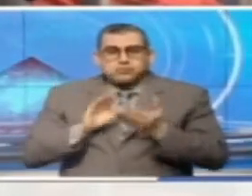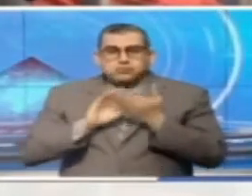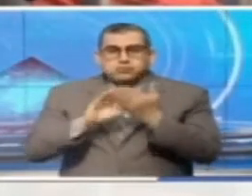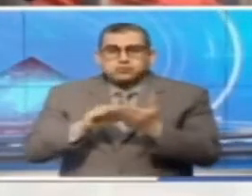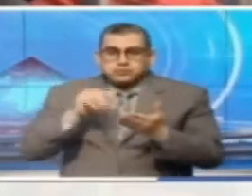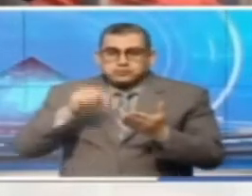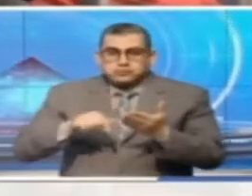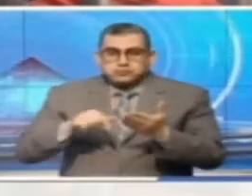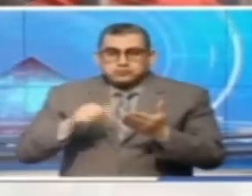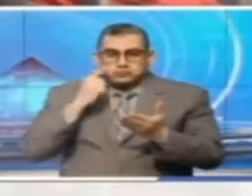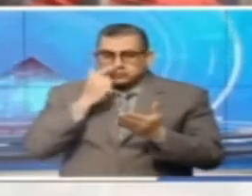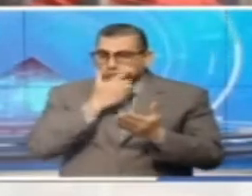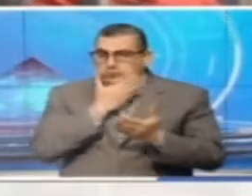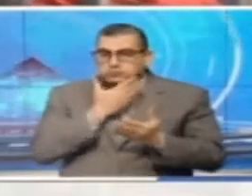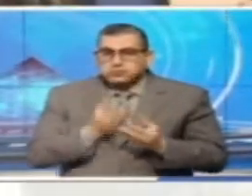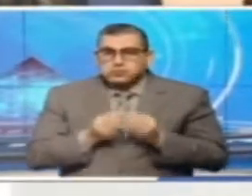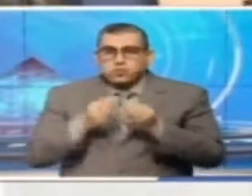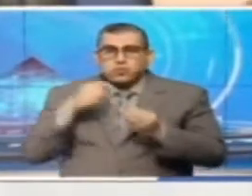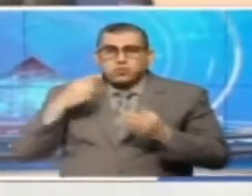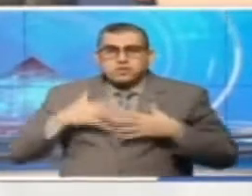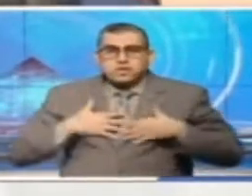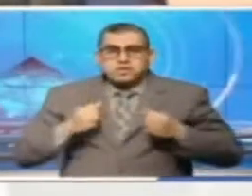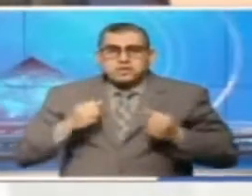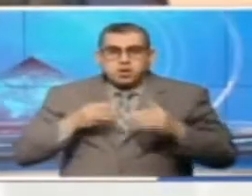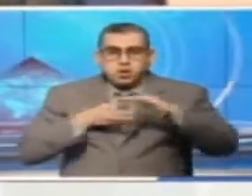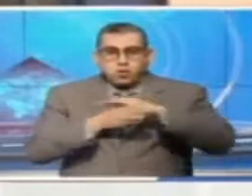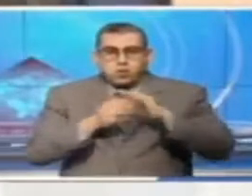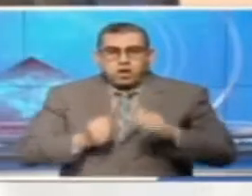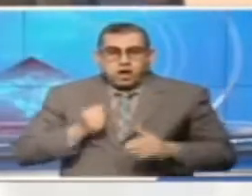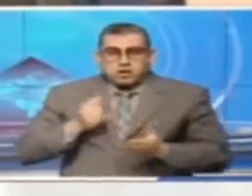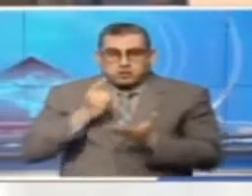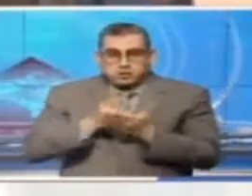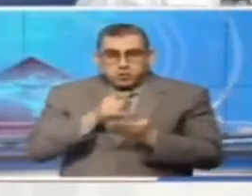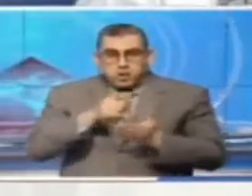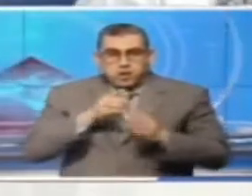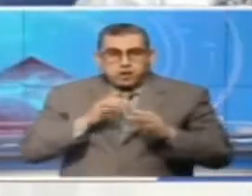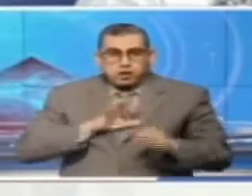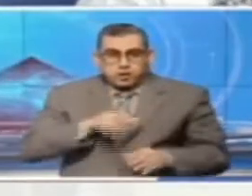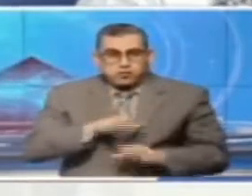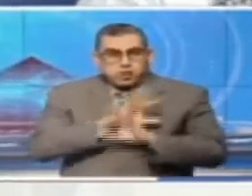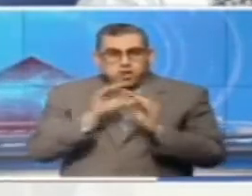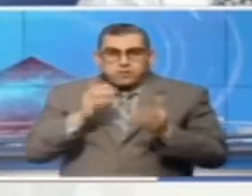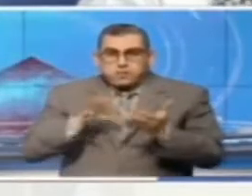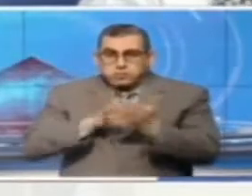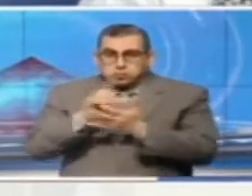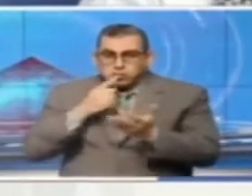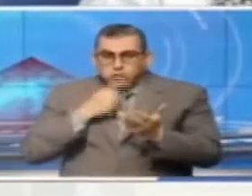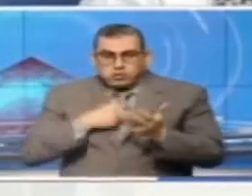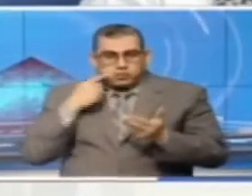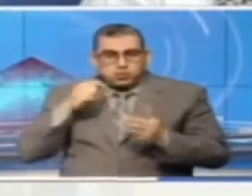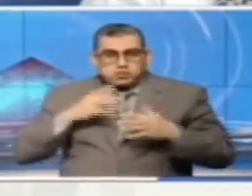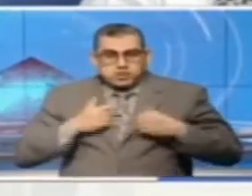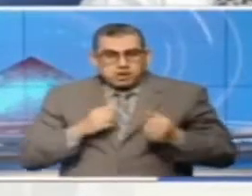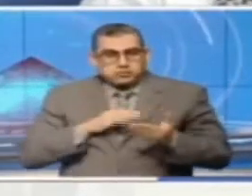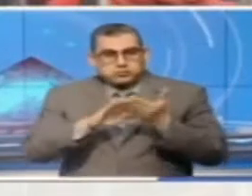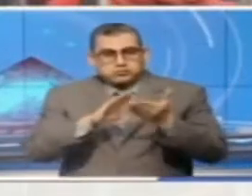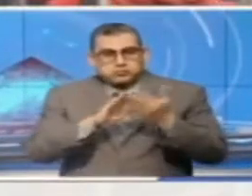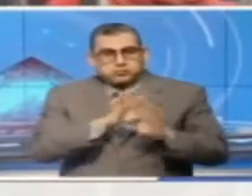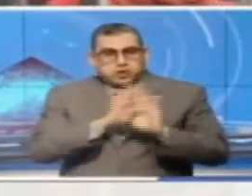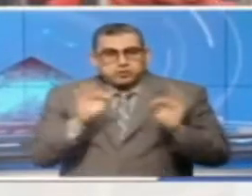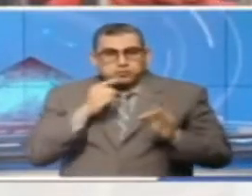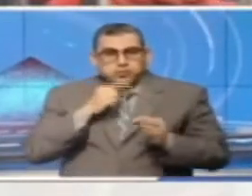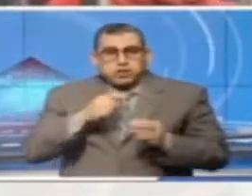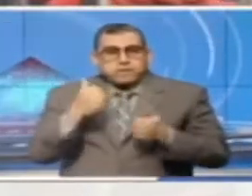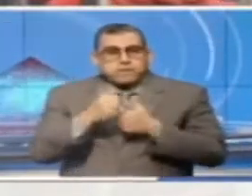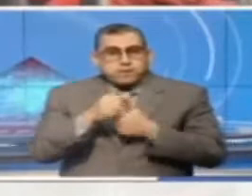الإمكانيات لوزارة الصحة داخل محطة مصر من تذليل جميع العقبات اللي بتواجه الفريق الطبي، أو في أي نقص